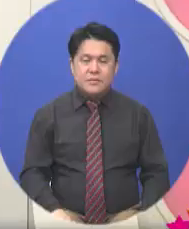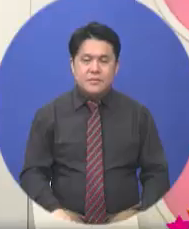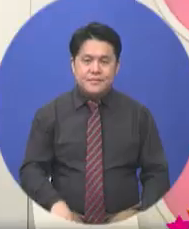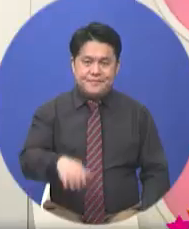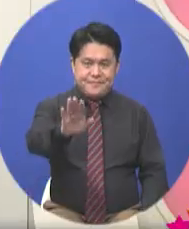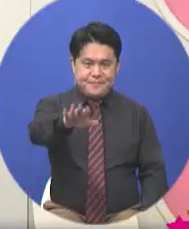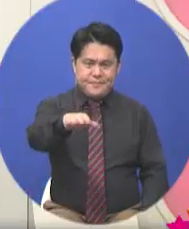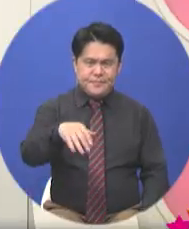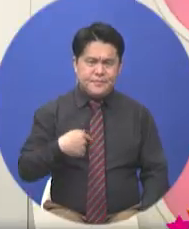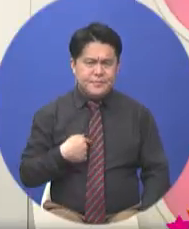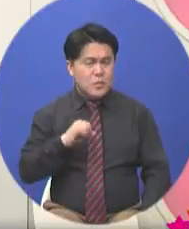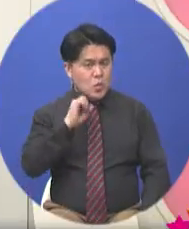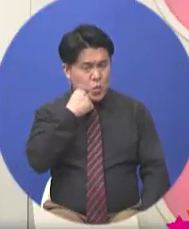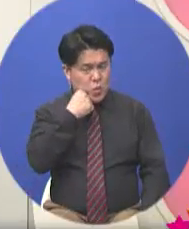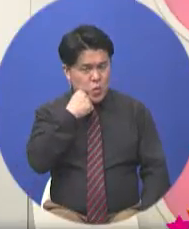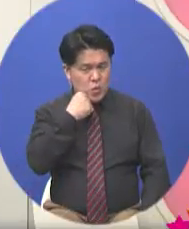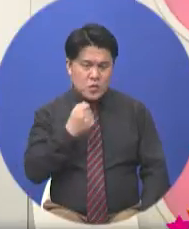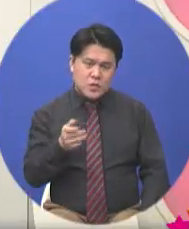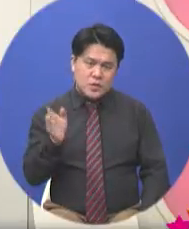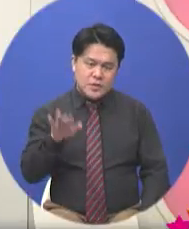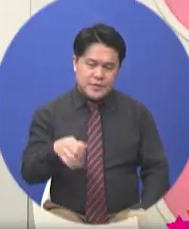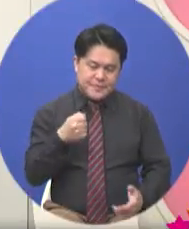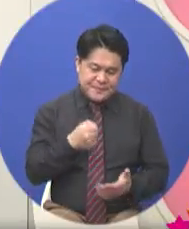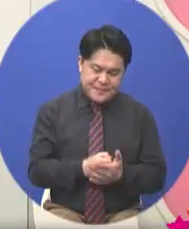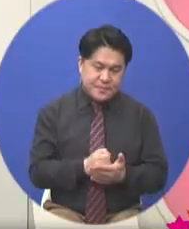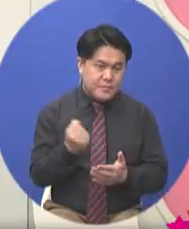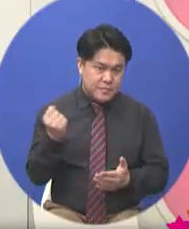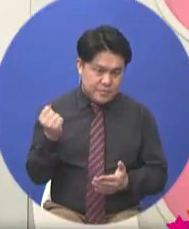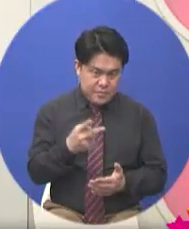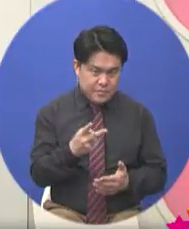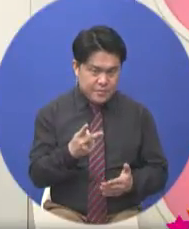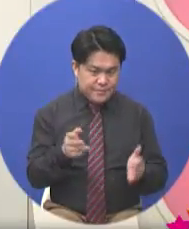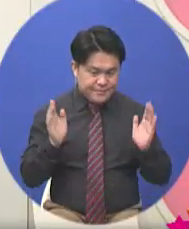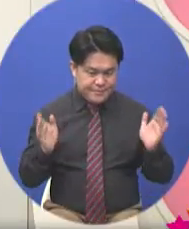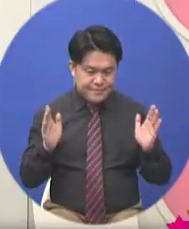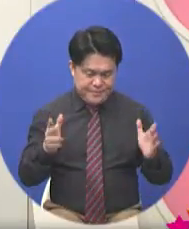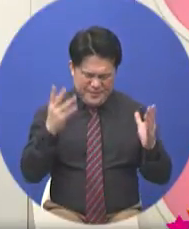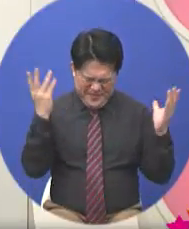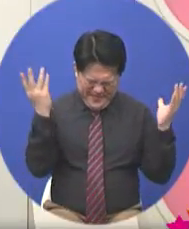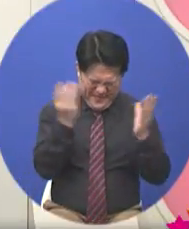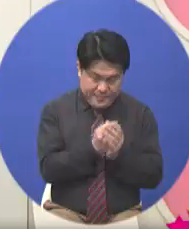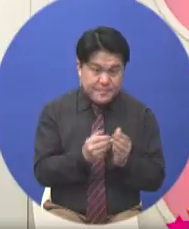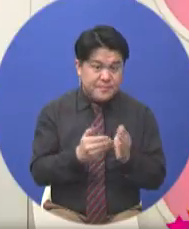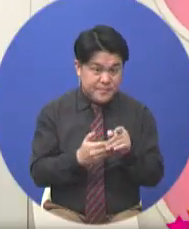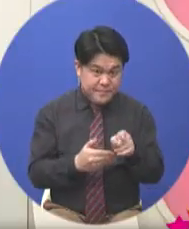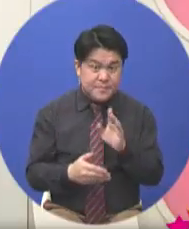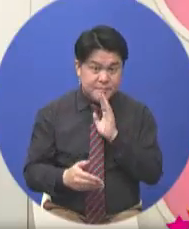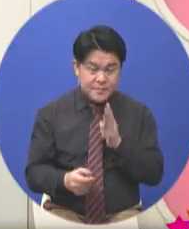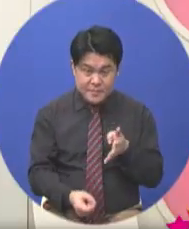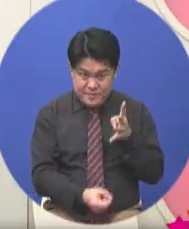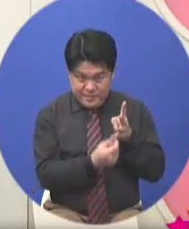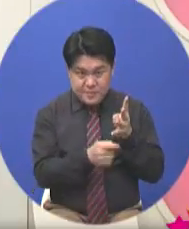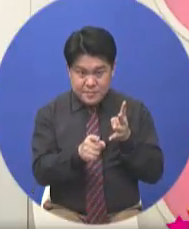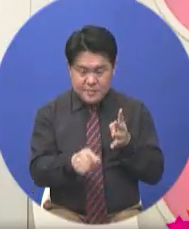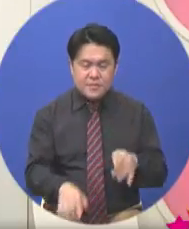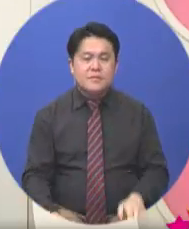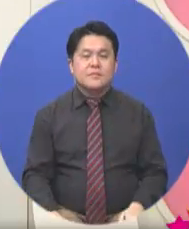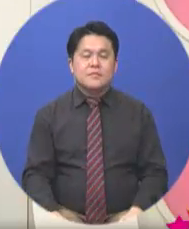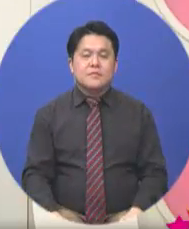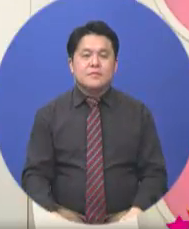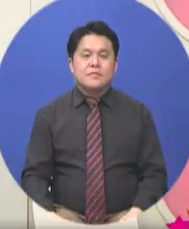마라톤이라는 게 참 어려운 일인데 그런 결심을 하시고 또 마라톤을 이렇게 완주를 하셨잖아요. 어찌됐든 4등까지. 네.